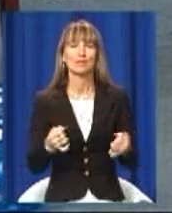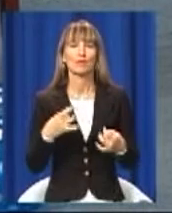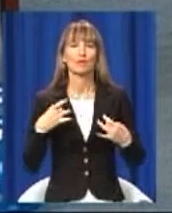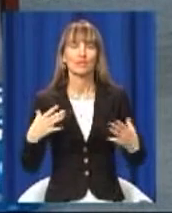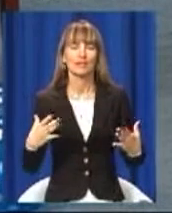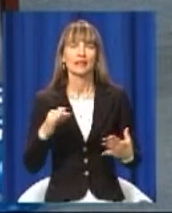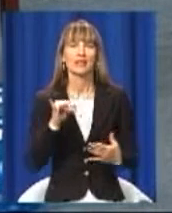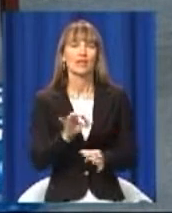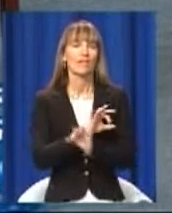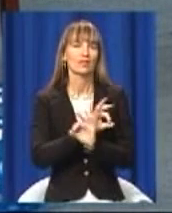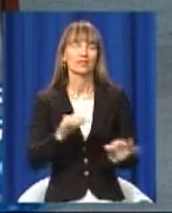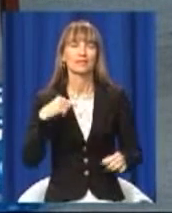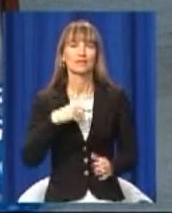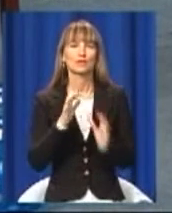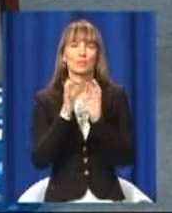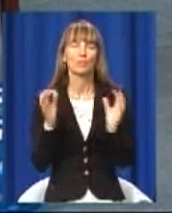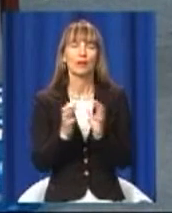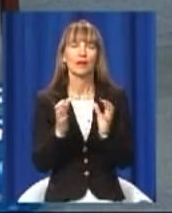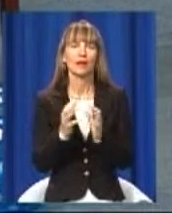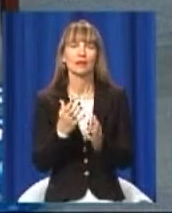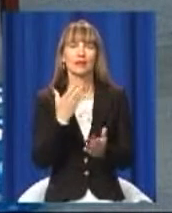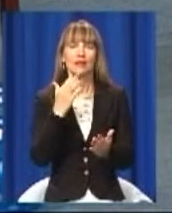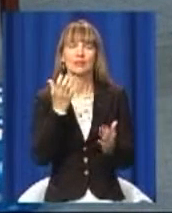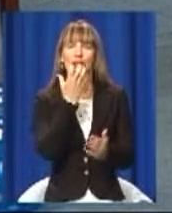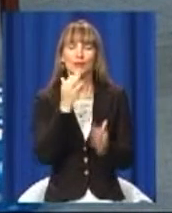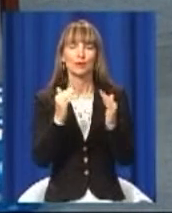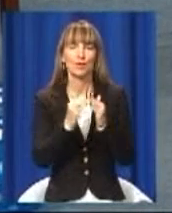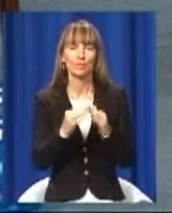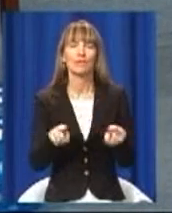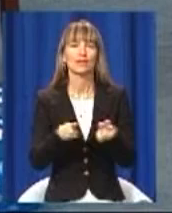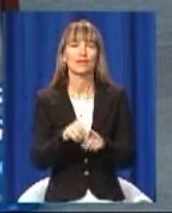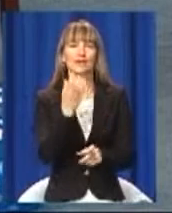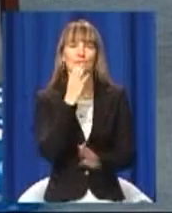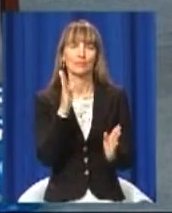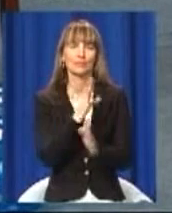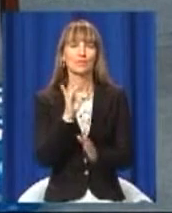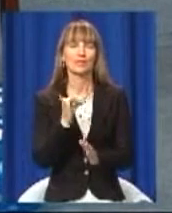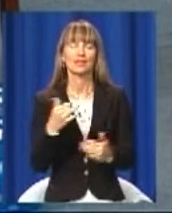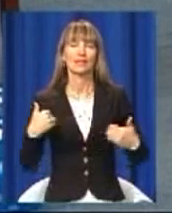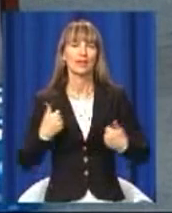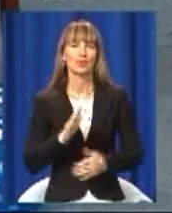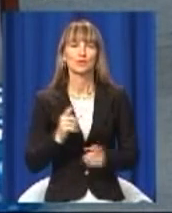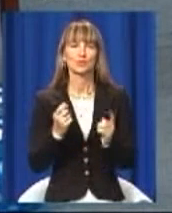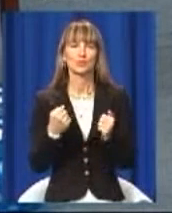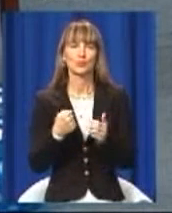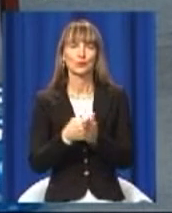свят і чудового настрою. Зберігайте свої теплі домівки в такій же розкішній теплій атмосфері і не сумуйте. І до